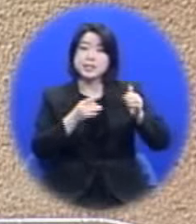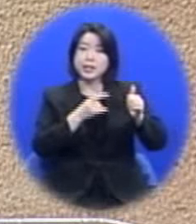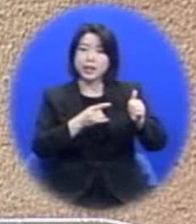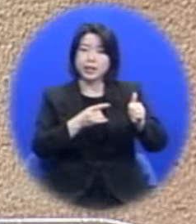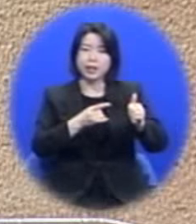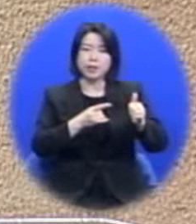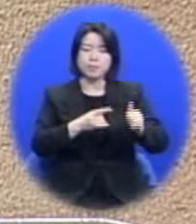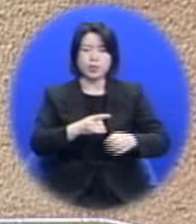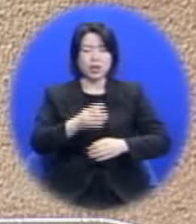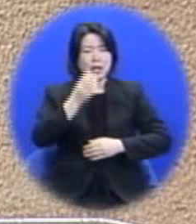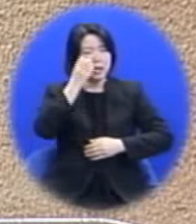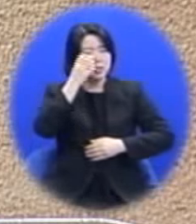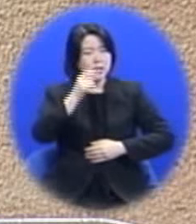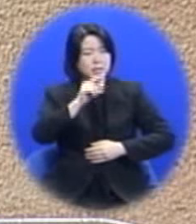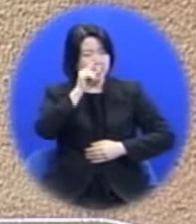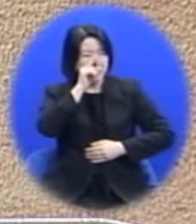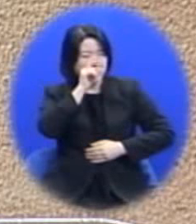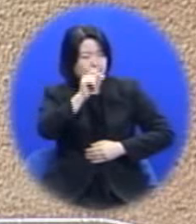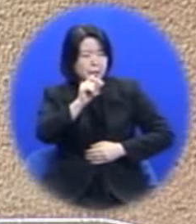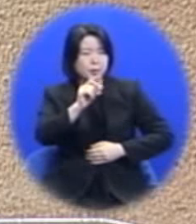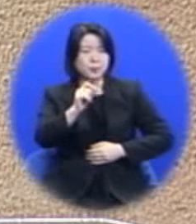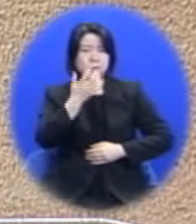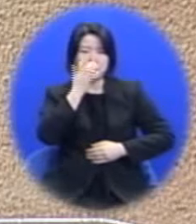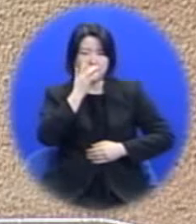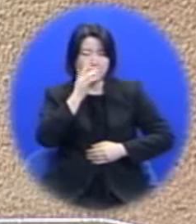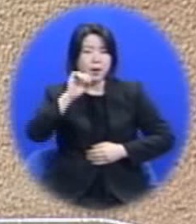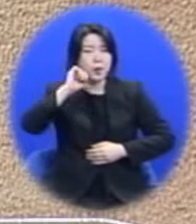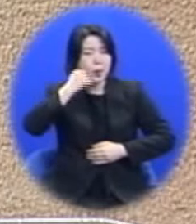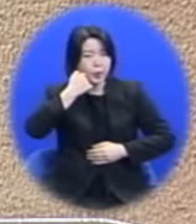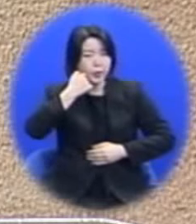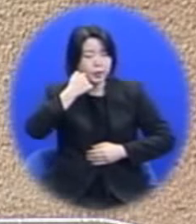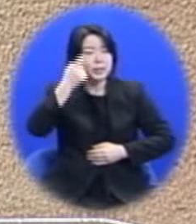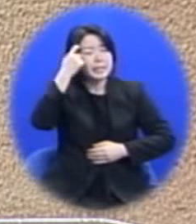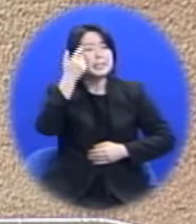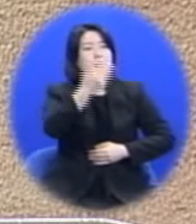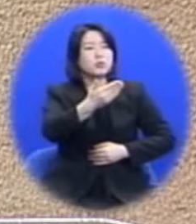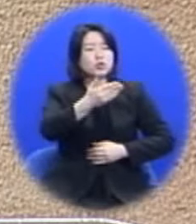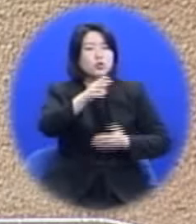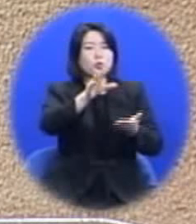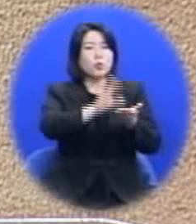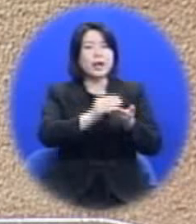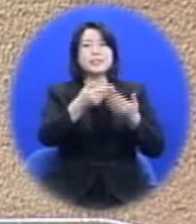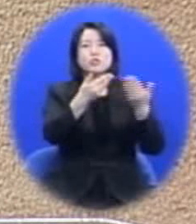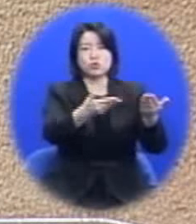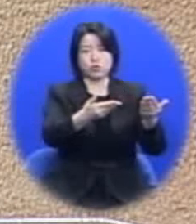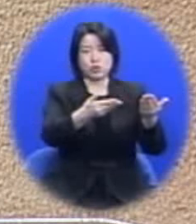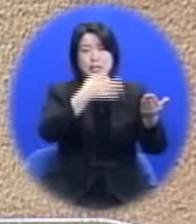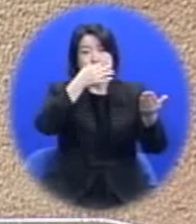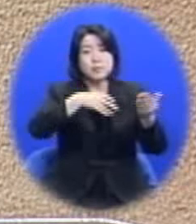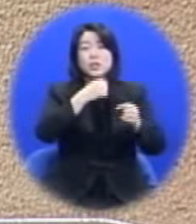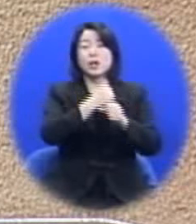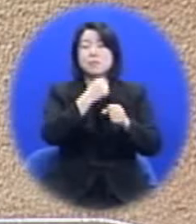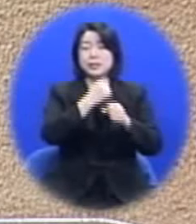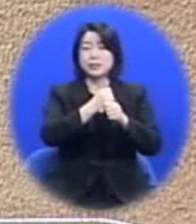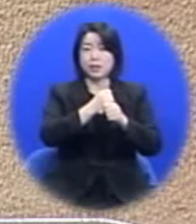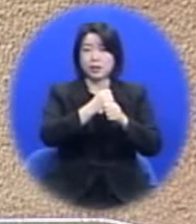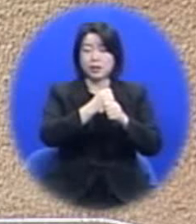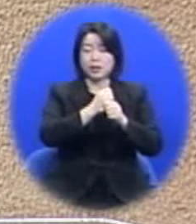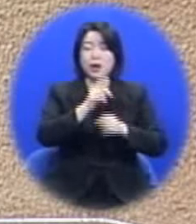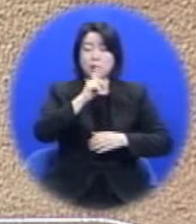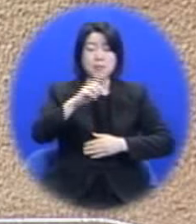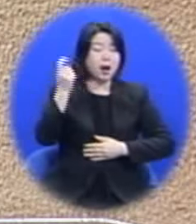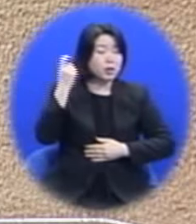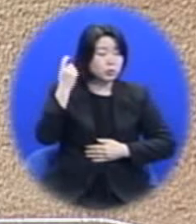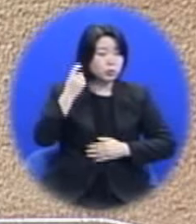질문과 과제를 주고 힘들게 그렇게 공부를 시킨다는 거죠. 제가 그 이야기 듣고